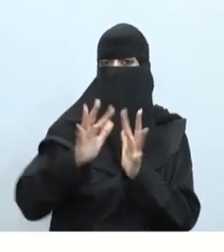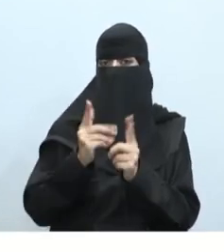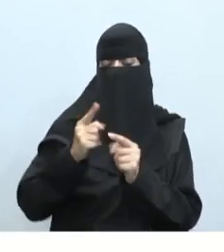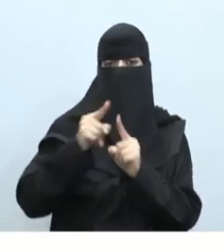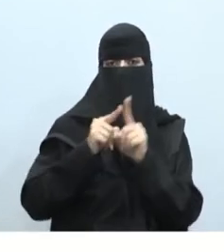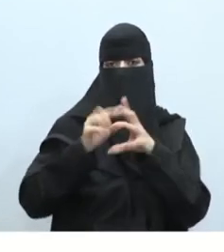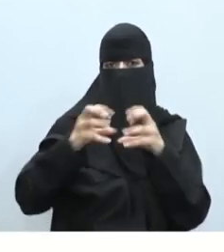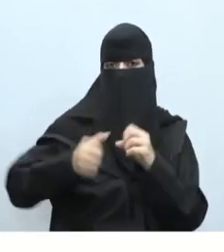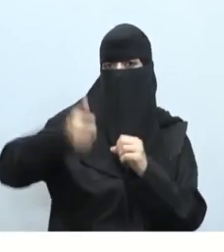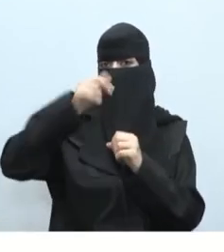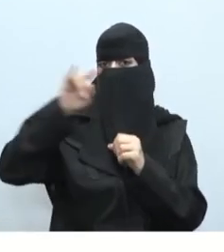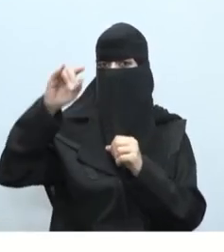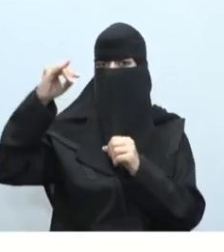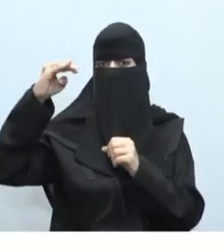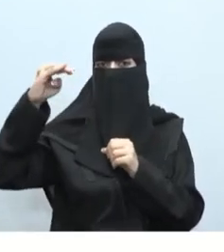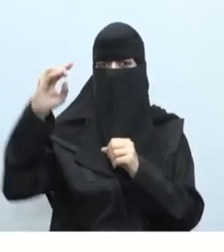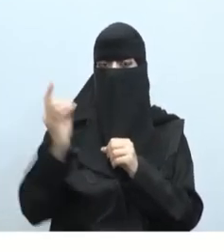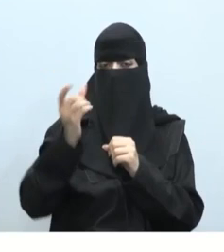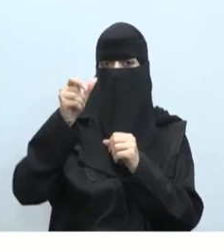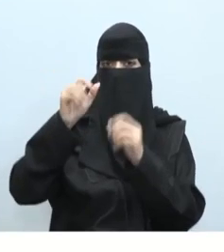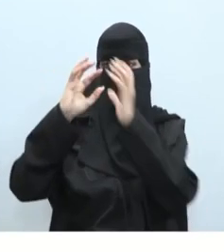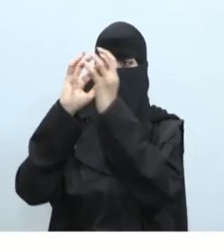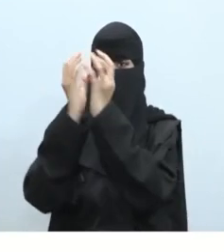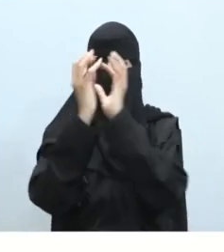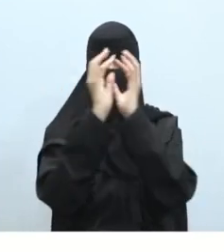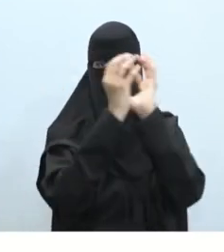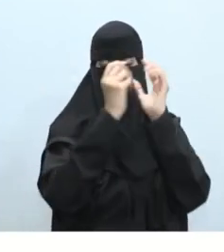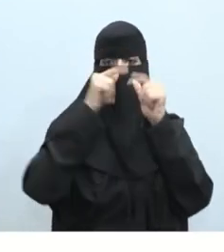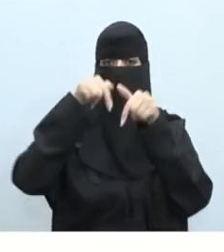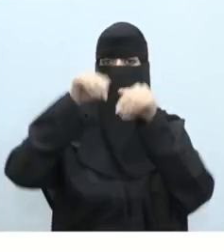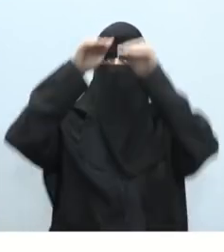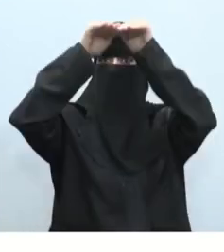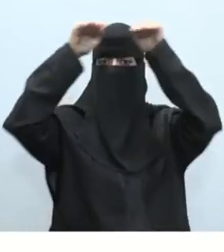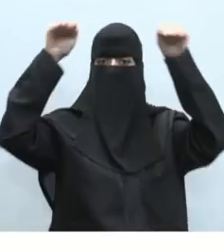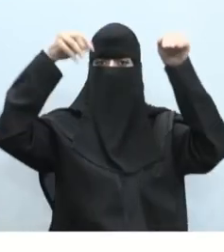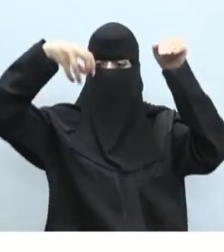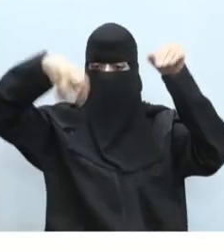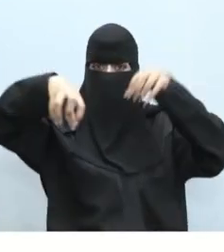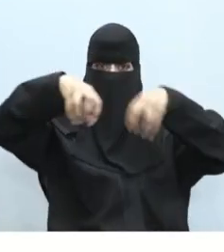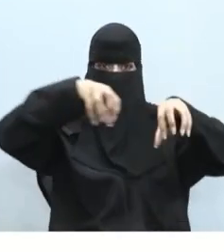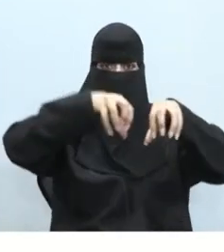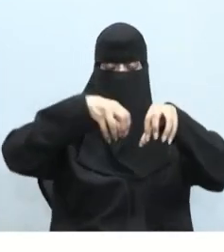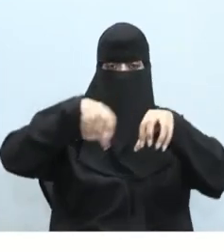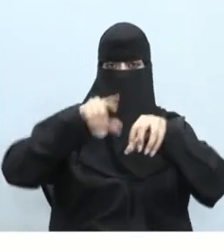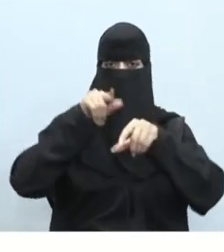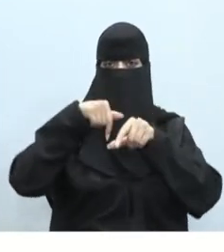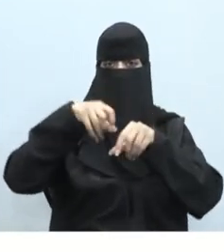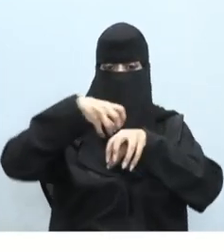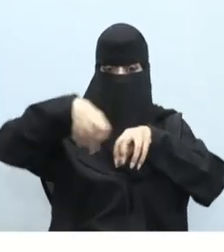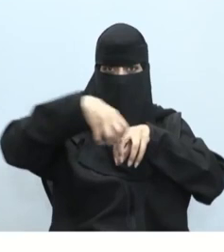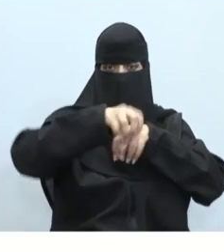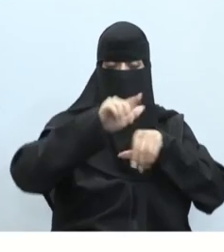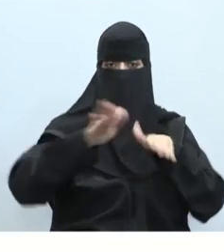السماويه تقسم هذه الاجرام عاده الى فئات التي ذكرناها قبل قليل الا وهي المجرات